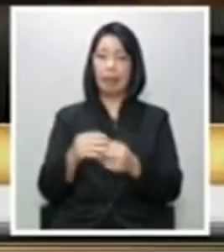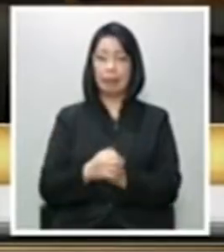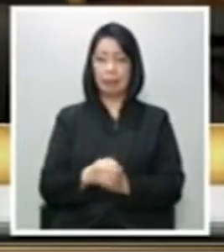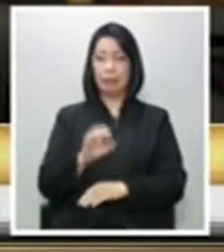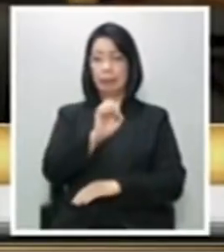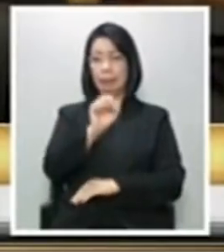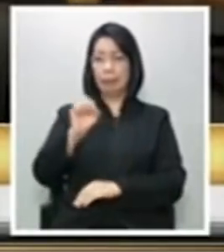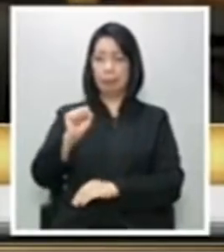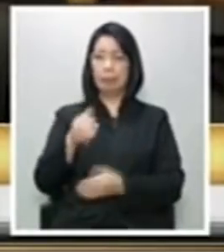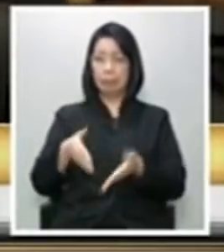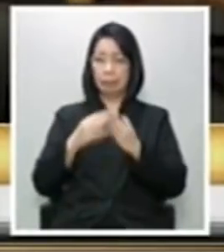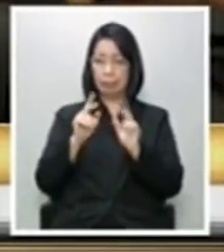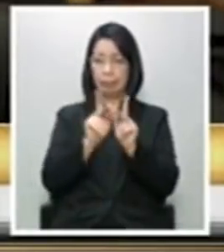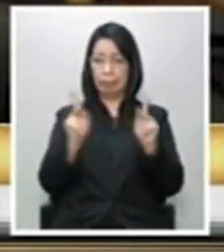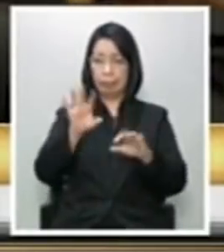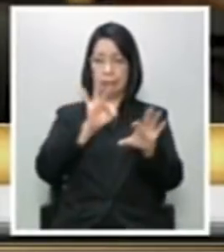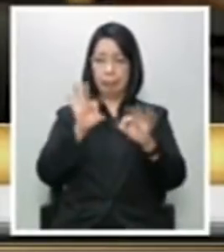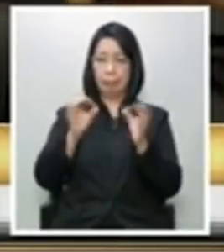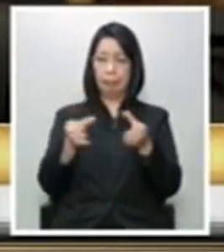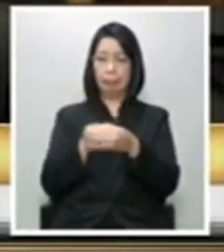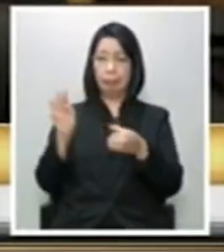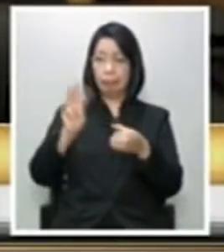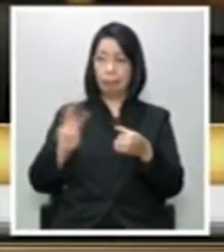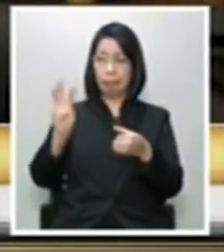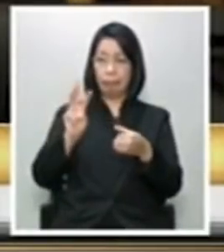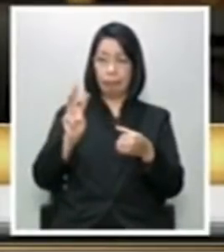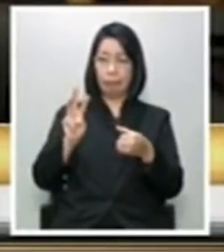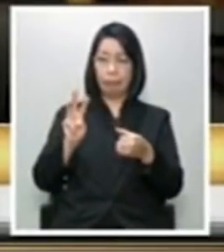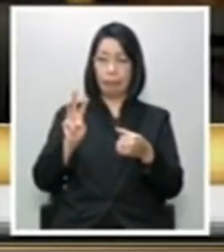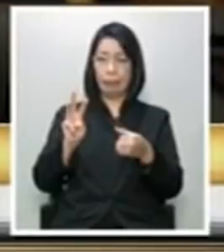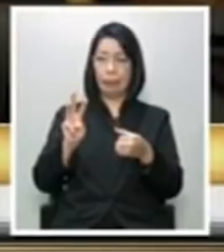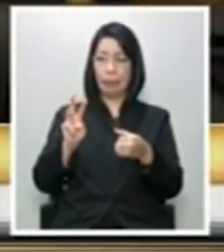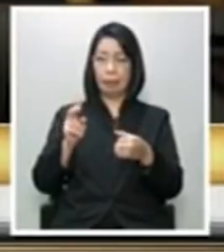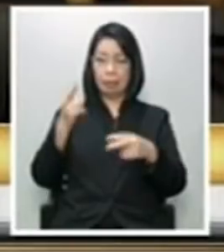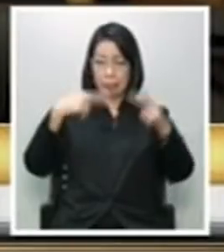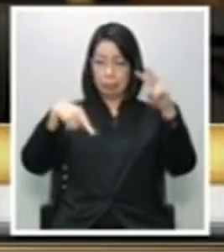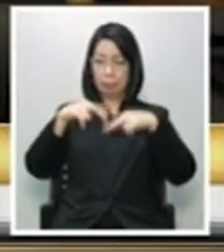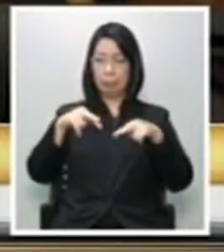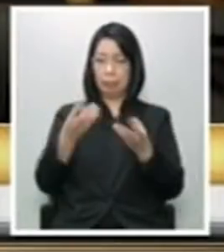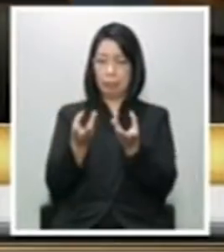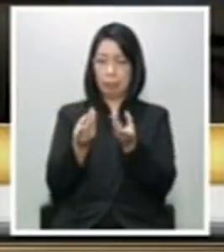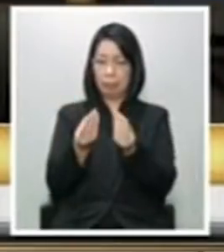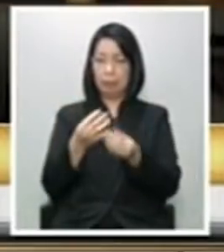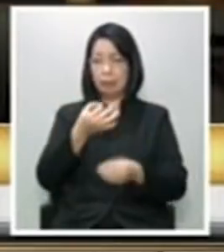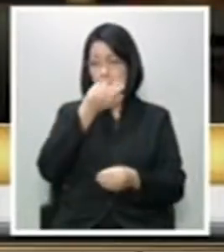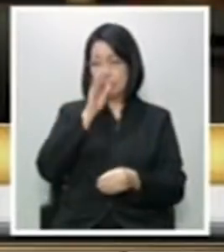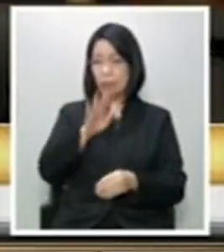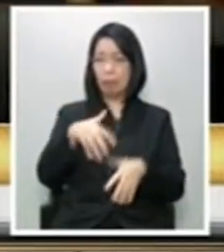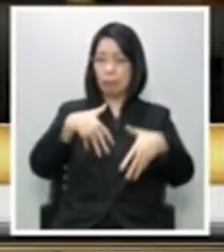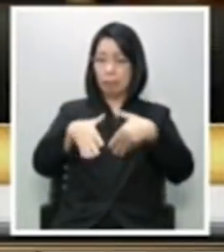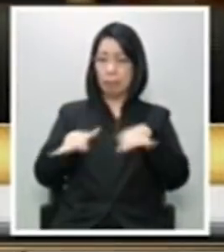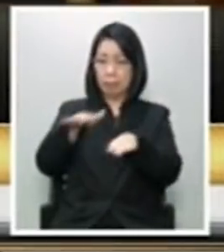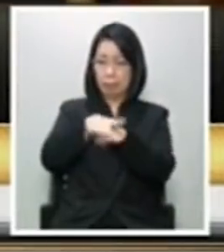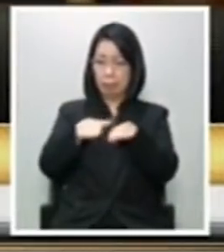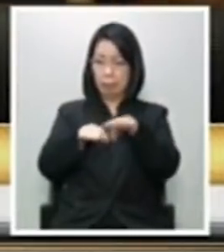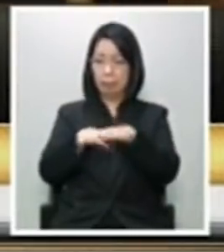รตั้งคณะกรรมการวิสามัญเพื่อพิจารณาปัญหาที่ดินทำกินของราษฎรทับซ้อนในเขตที่ดินของรัฐและ